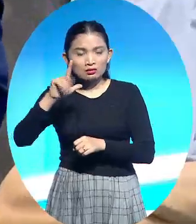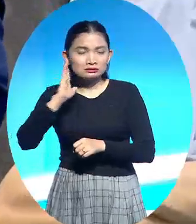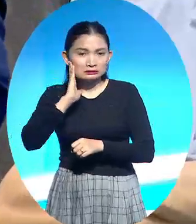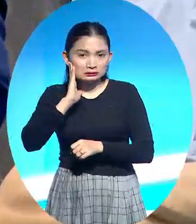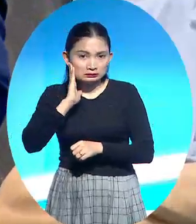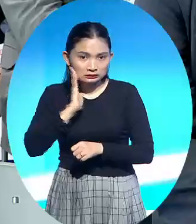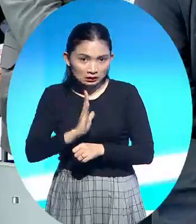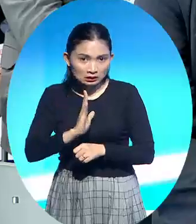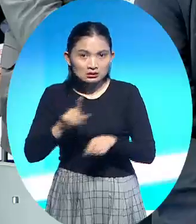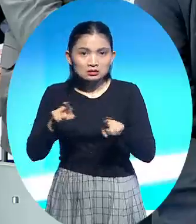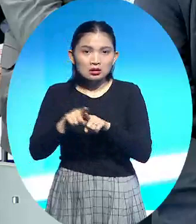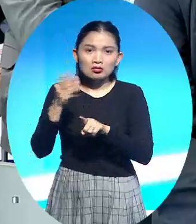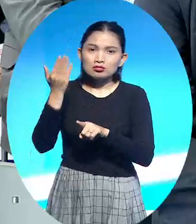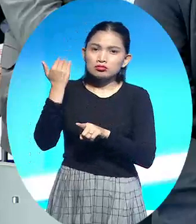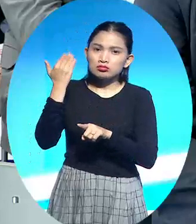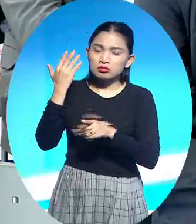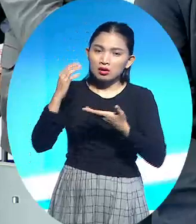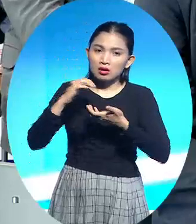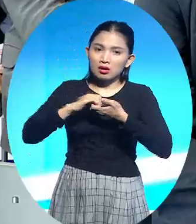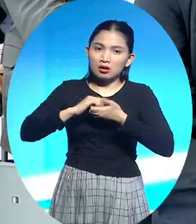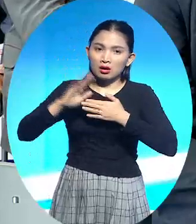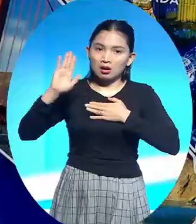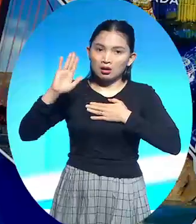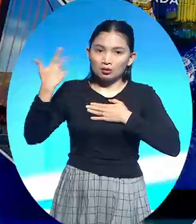quan hệ đối tác chuyển đổi năng lượng công bằng JETP.